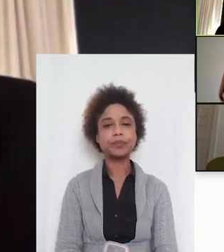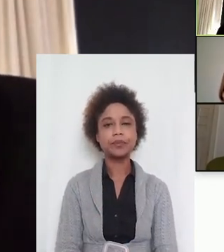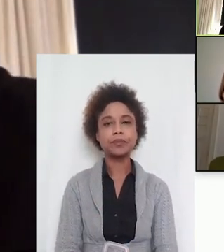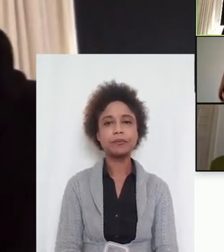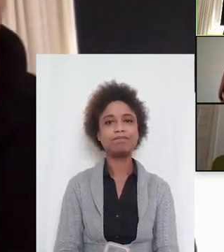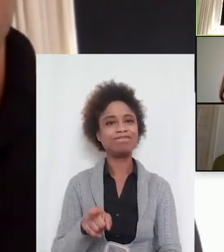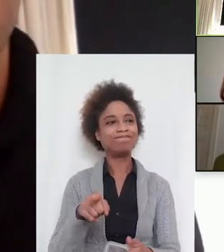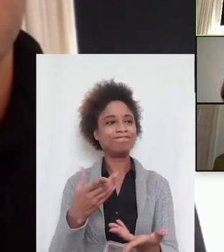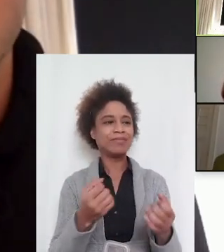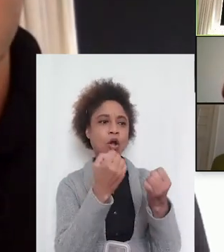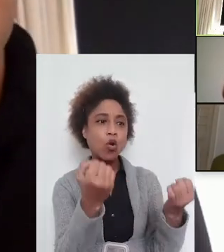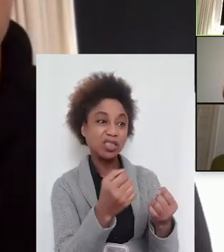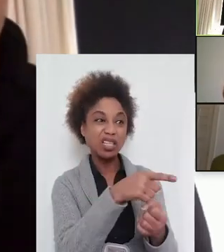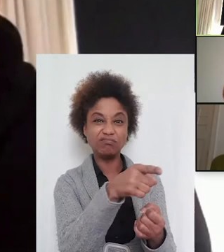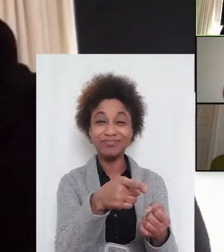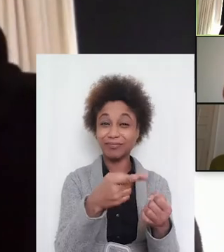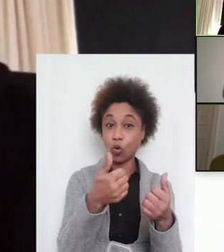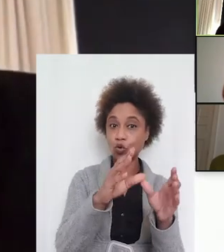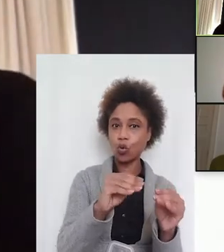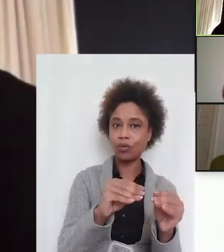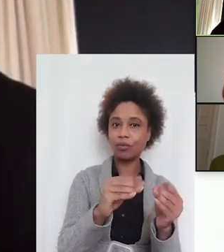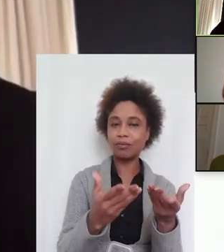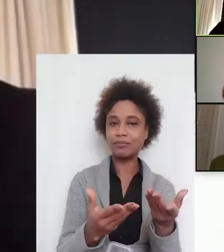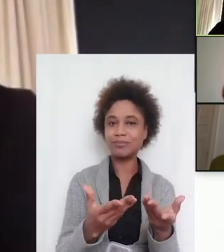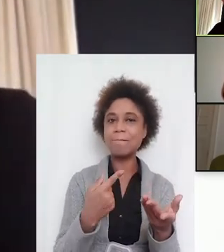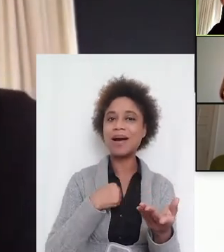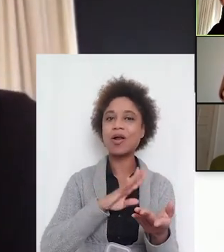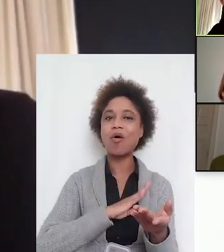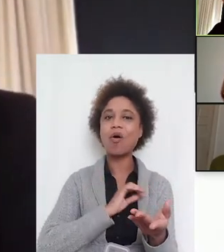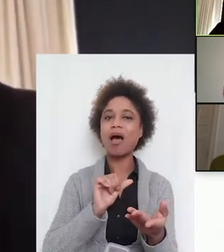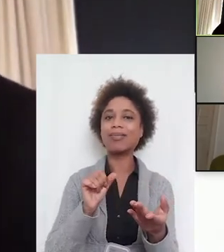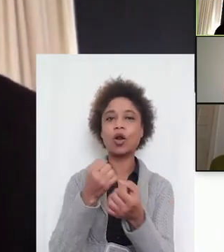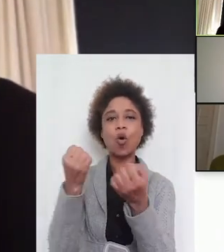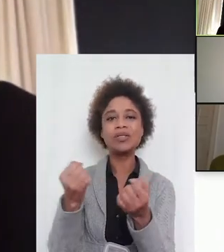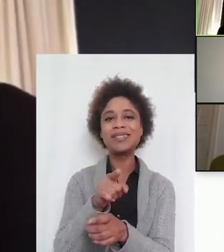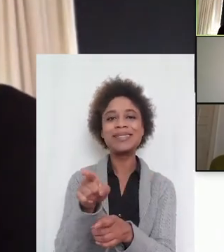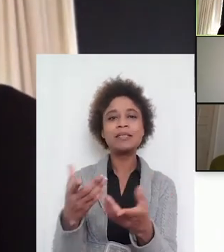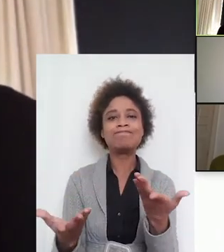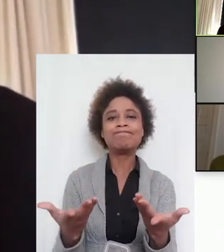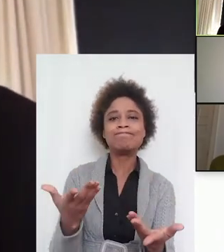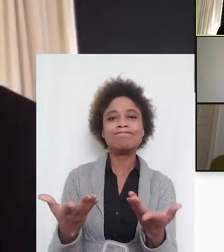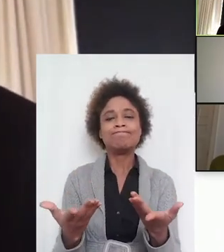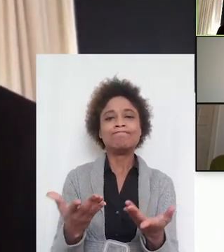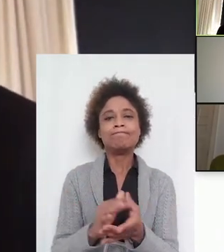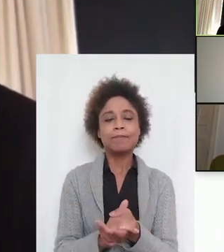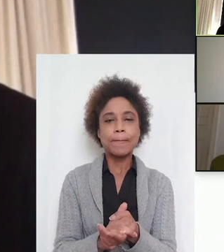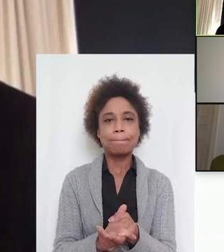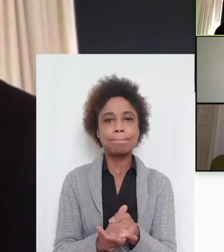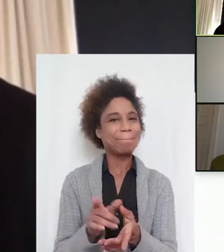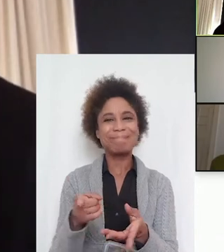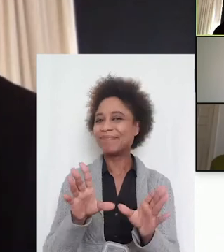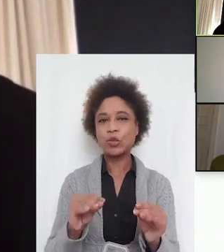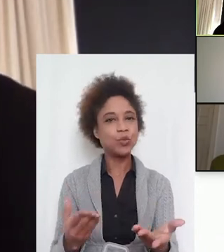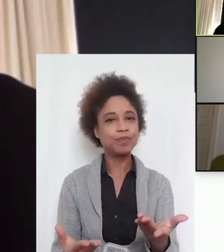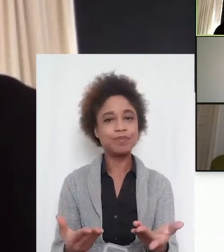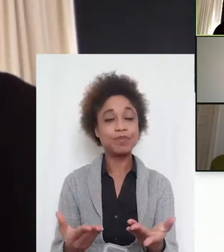er zijn organisaties die dat heel goed doen. Maar er zijn ook organisaties die het misschien dat niet doen.